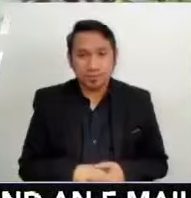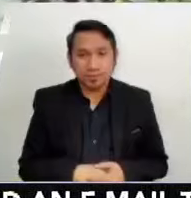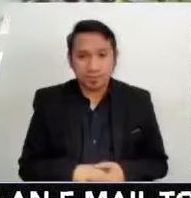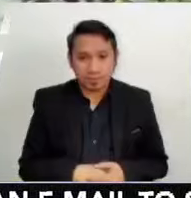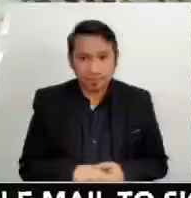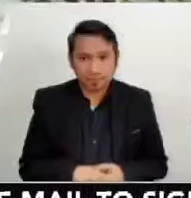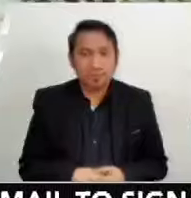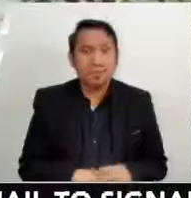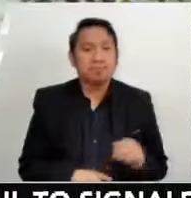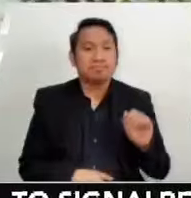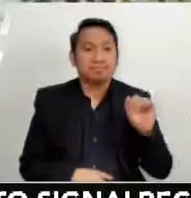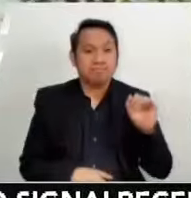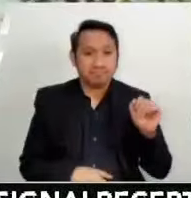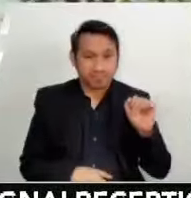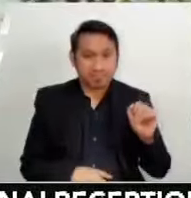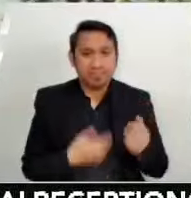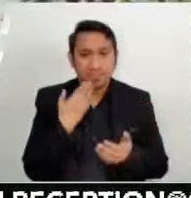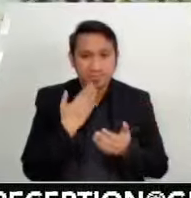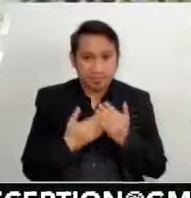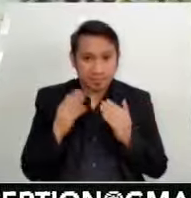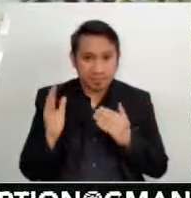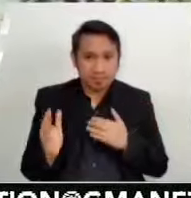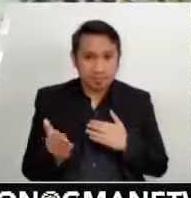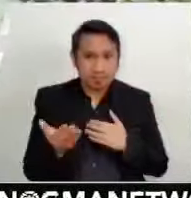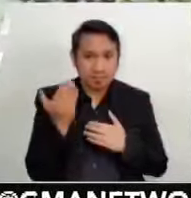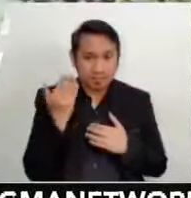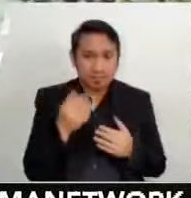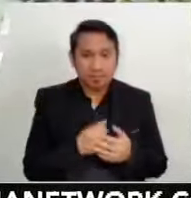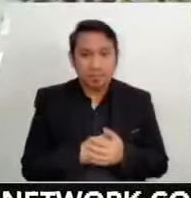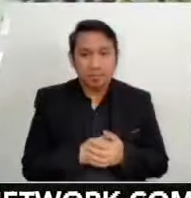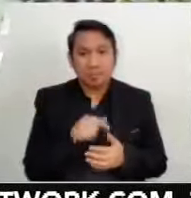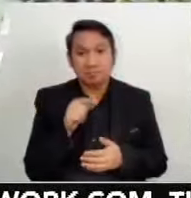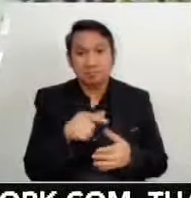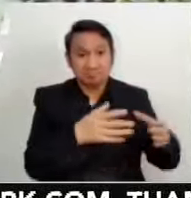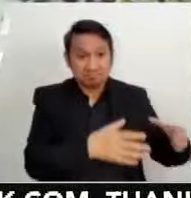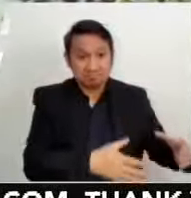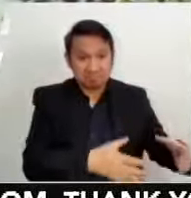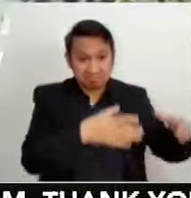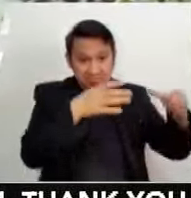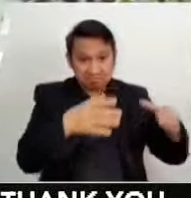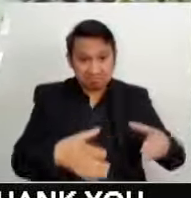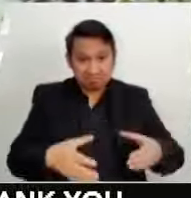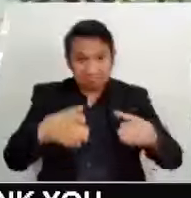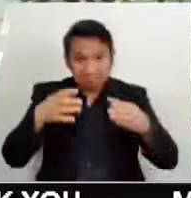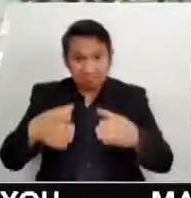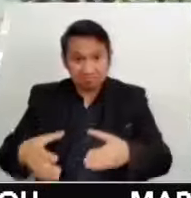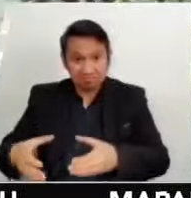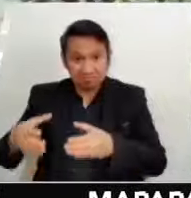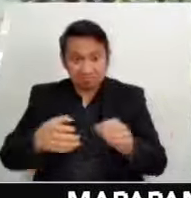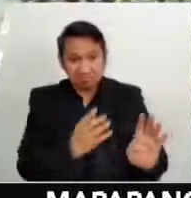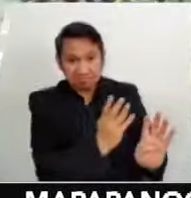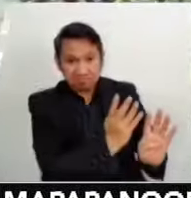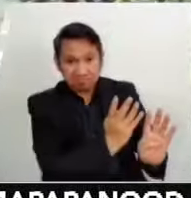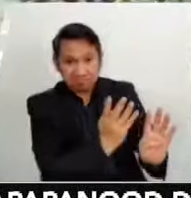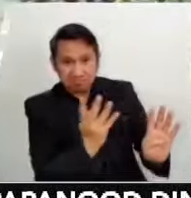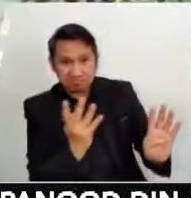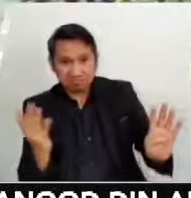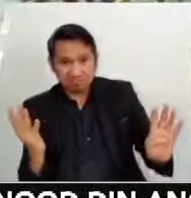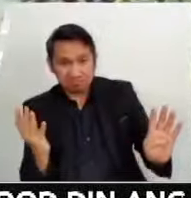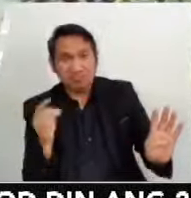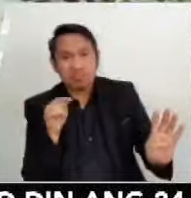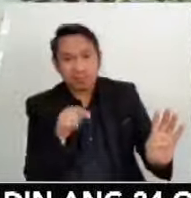Bisan buntag drums dito interior portion ng Barang Cebu